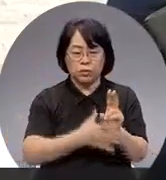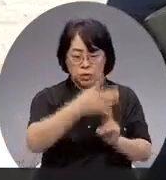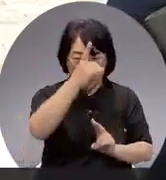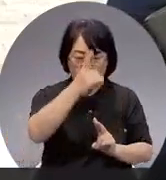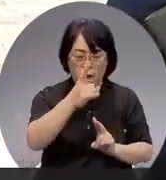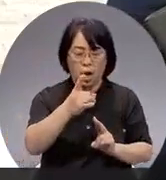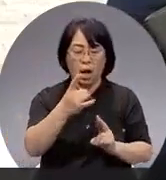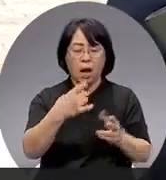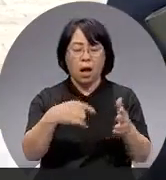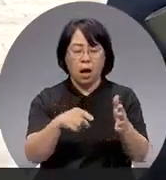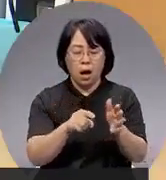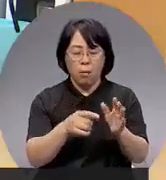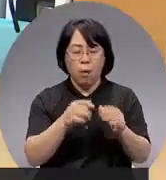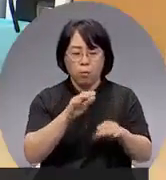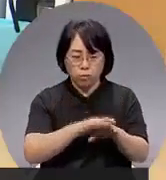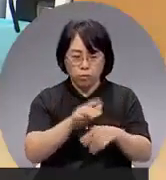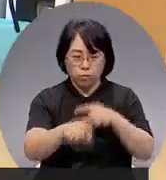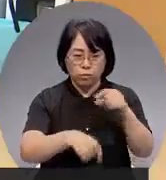추진하면서